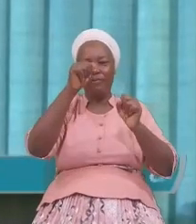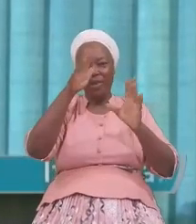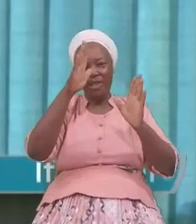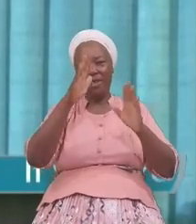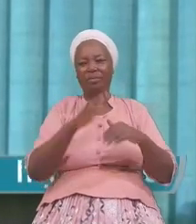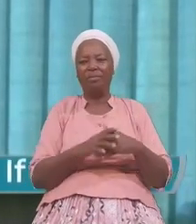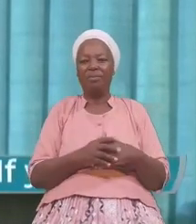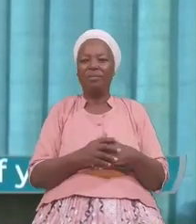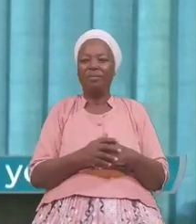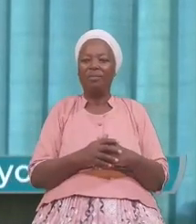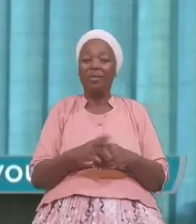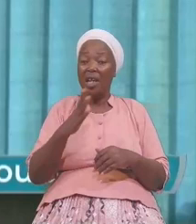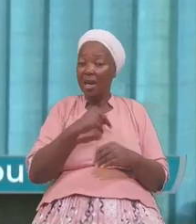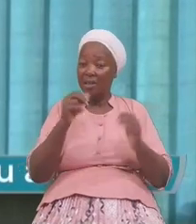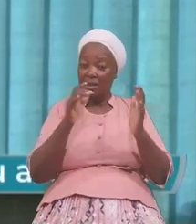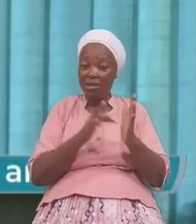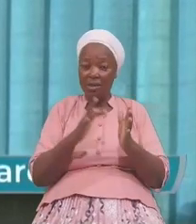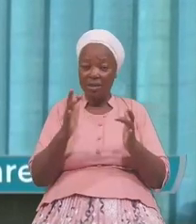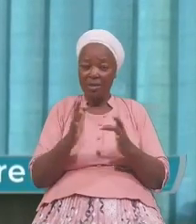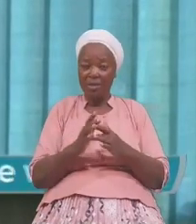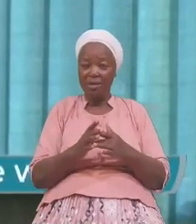Et Jésus, Seigneur.